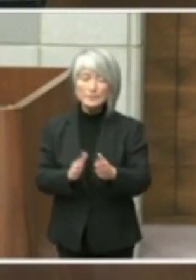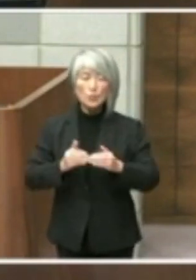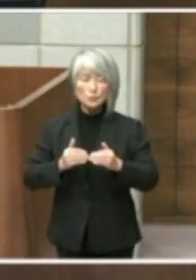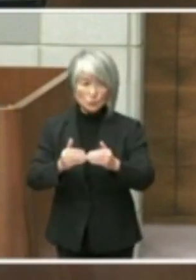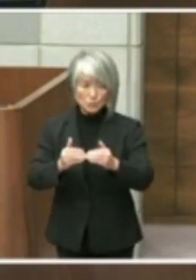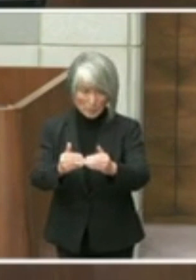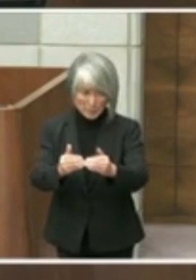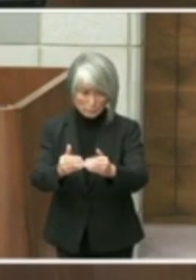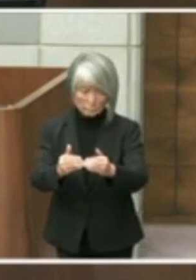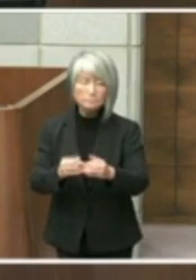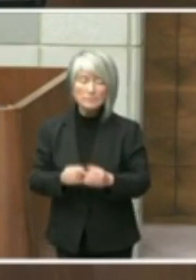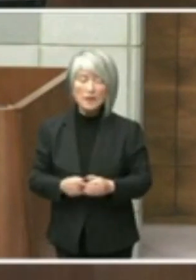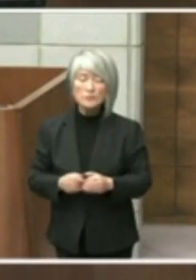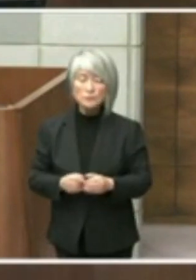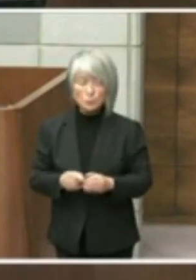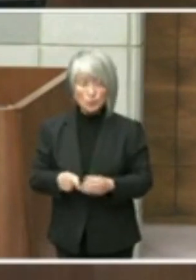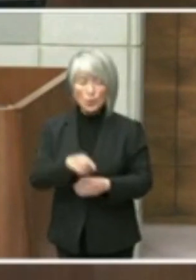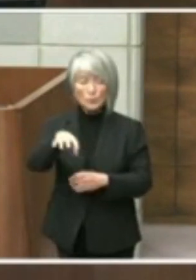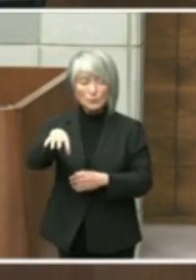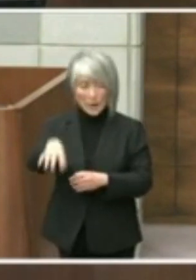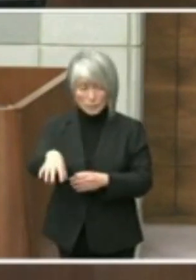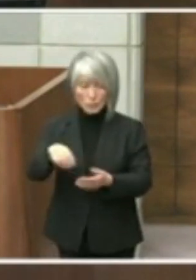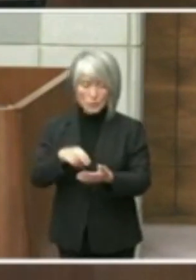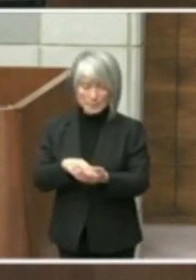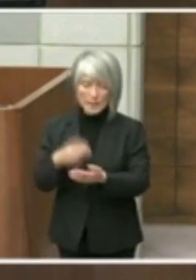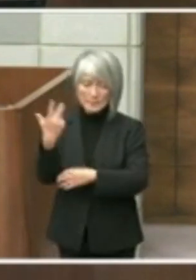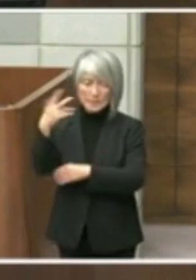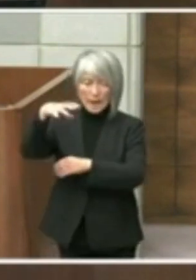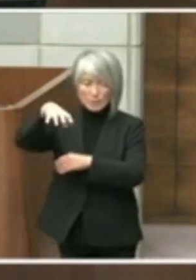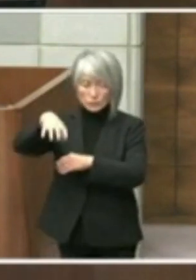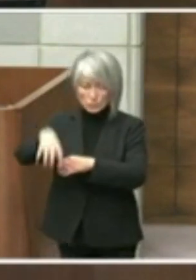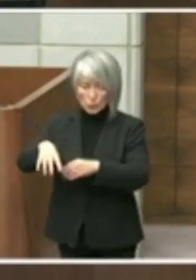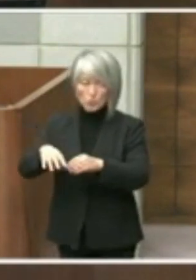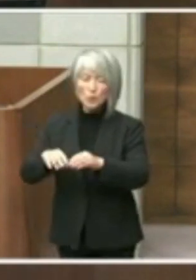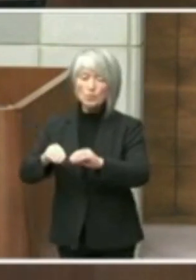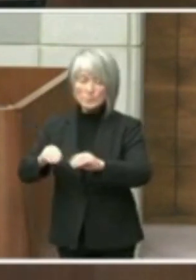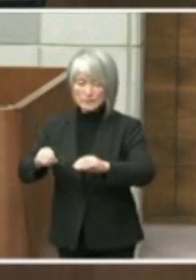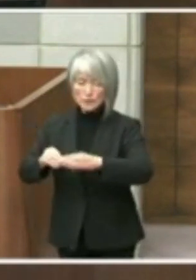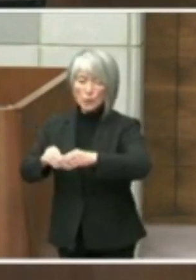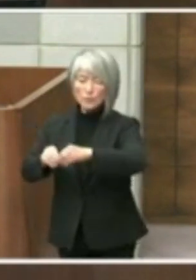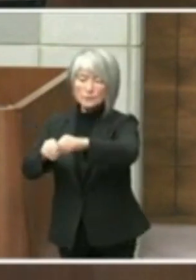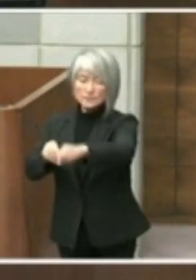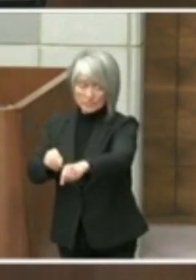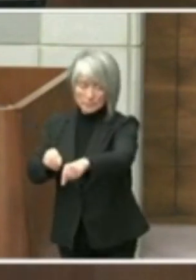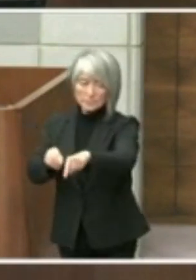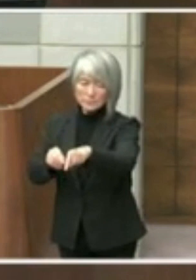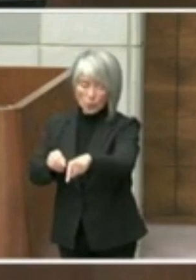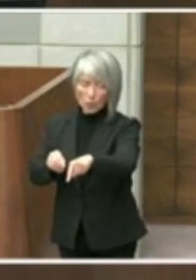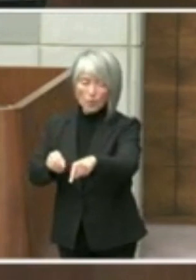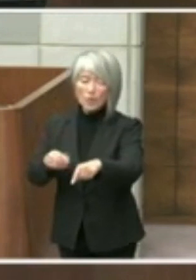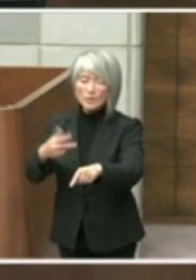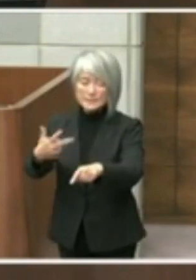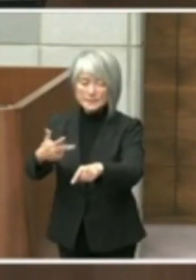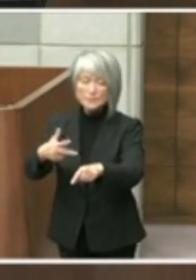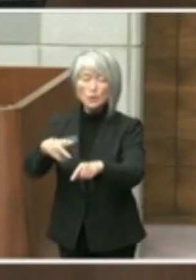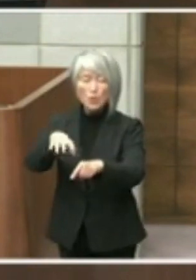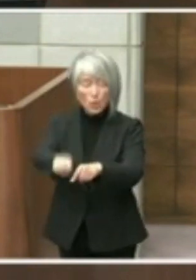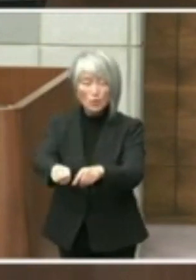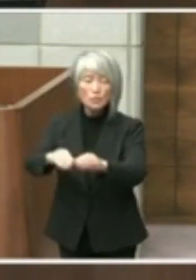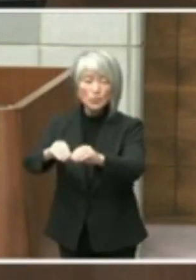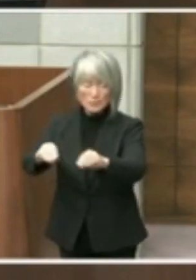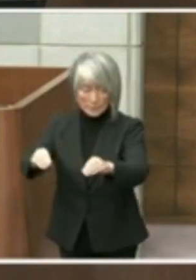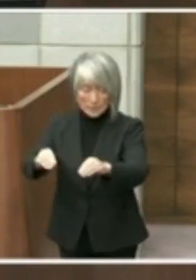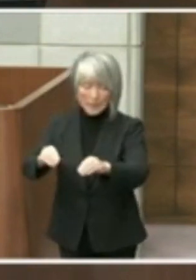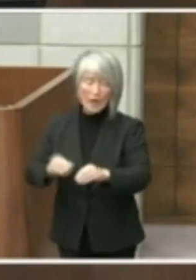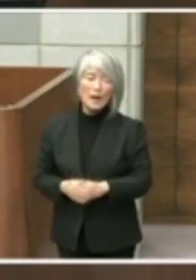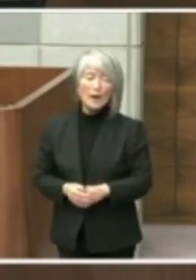その整備場所として、現市役所庁舎敷地に近接した私有地であり、パブリックコメントで市民